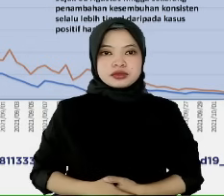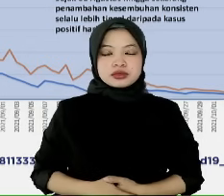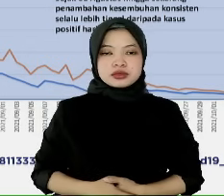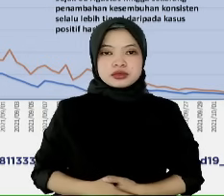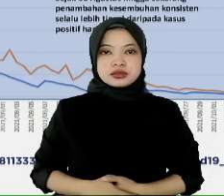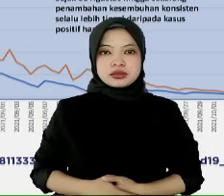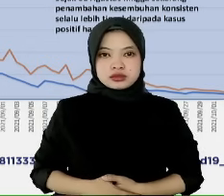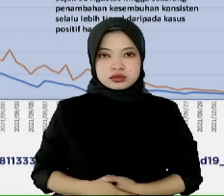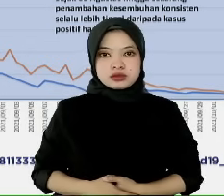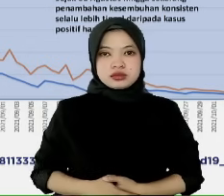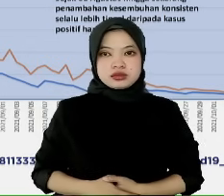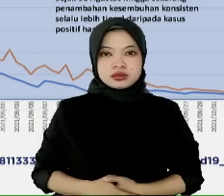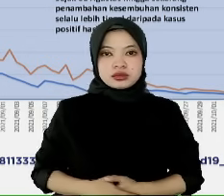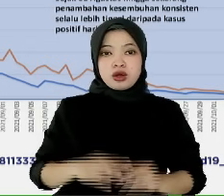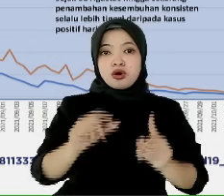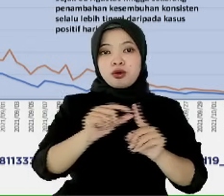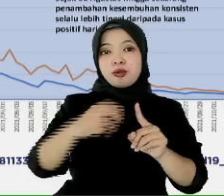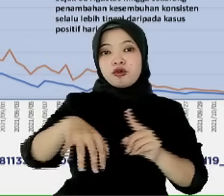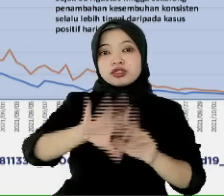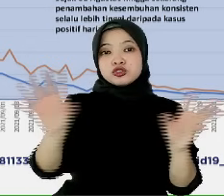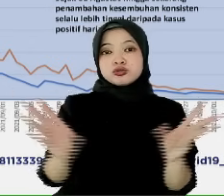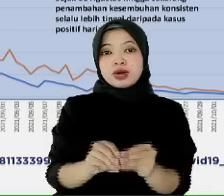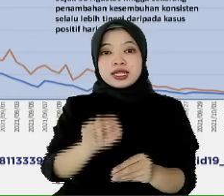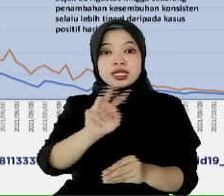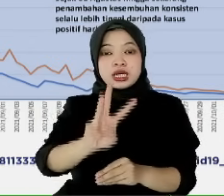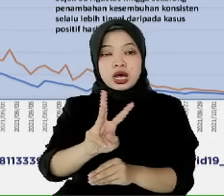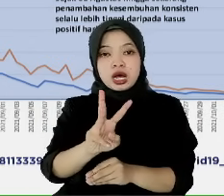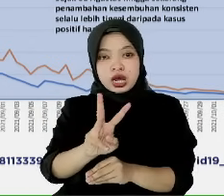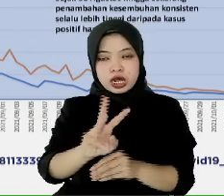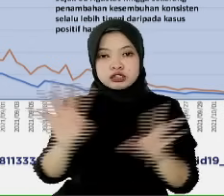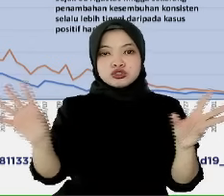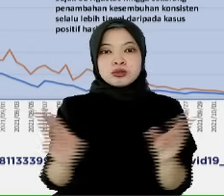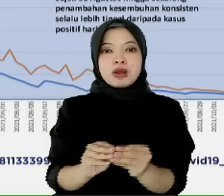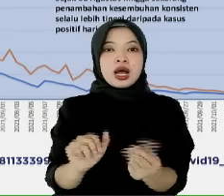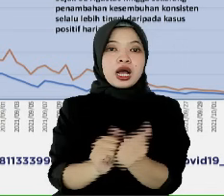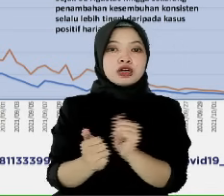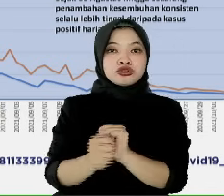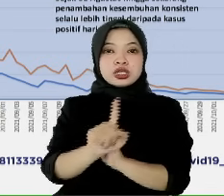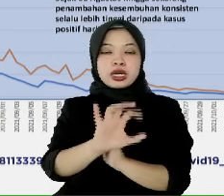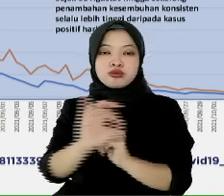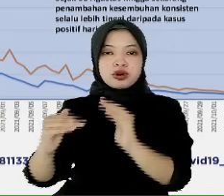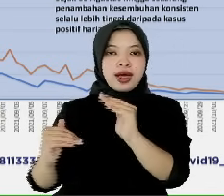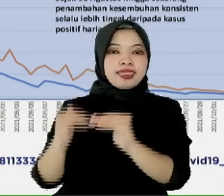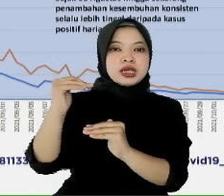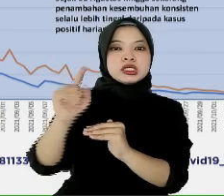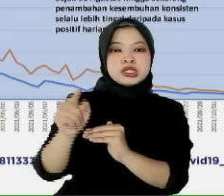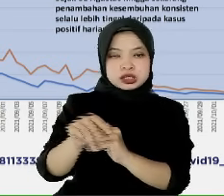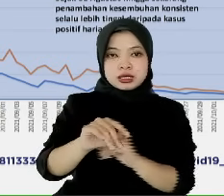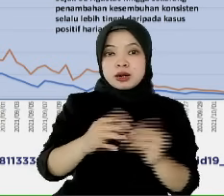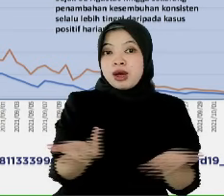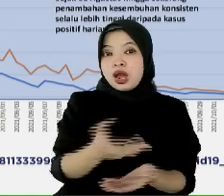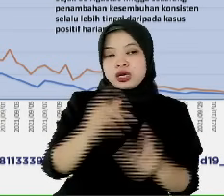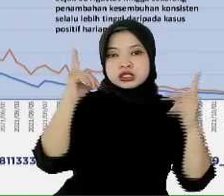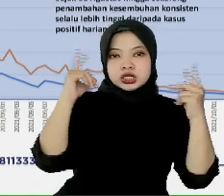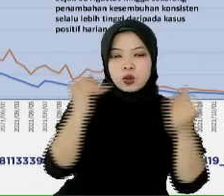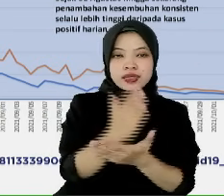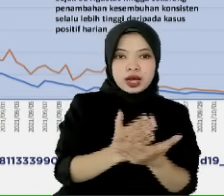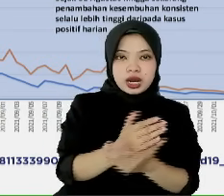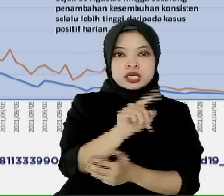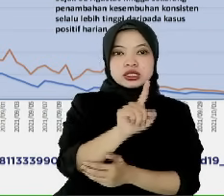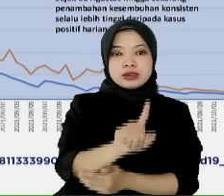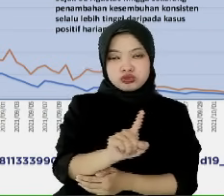bahwa terdapat 3 provinsi dengan penambahan kasus mingguan di atas 1.000 kasus, yaitu Jawa Tengah,